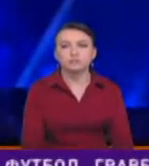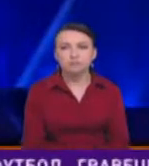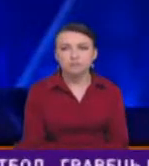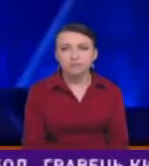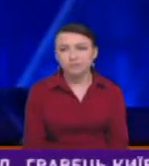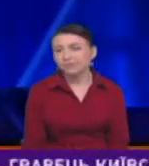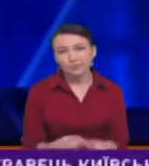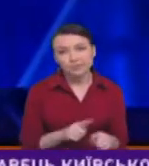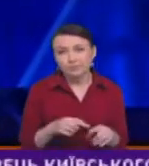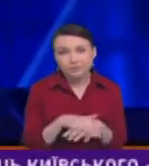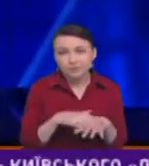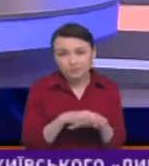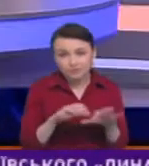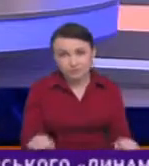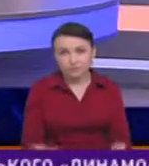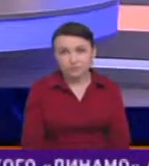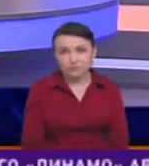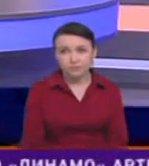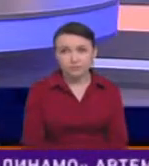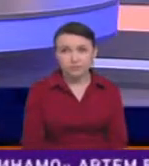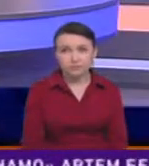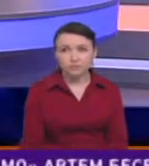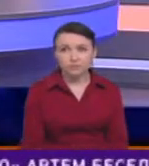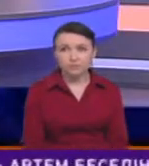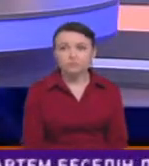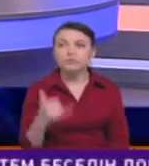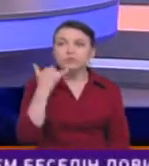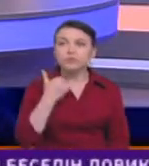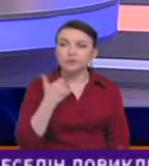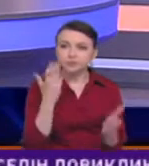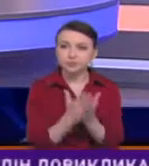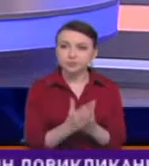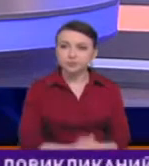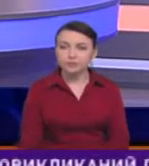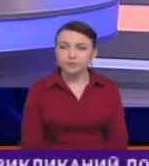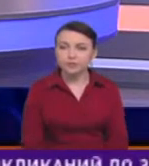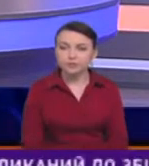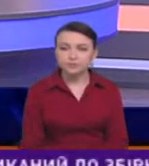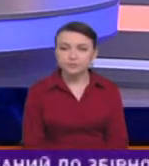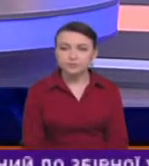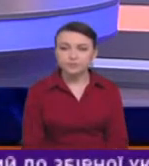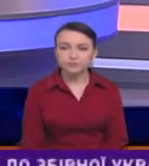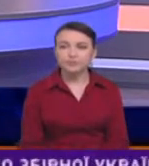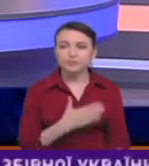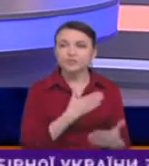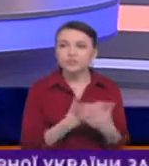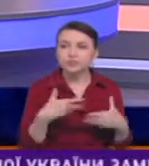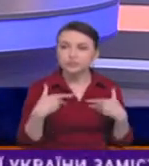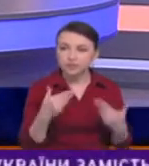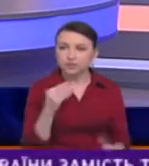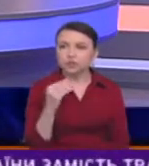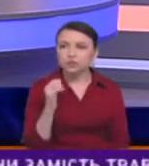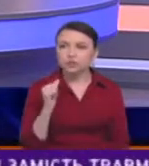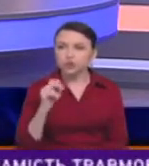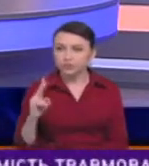Це не народовладдя, це охлократія. Охлократія. Так, в нас є телефонний дзвінок. Алло. Да, ще раз питання від Жана. Ви